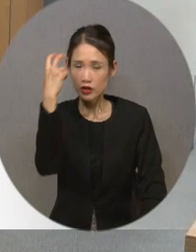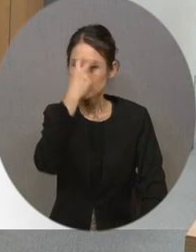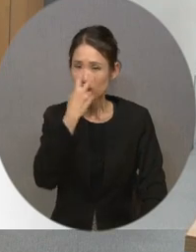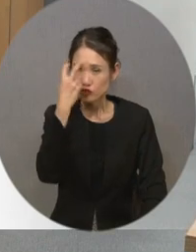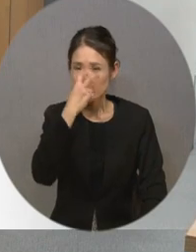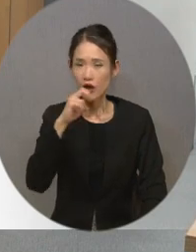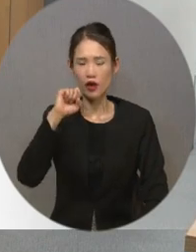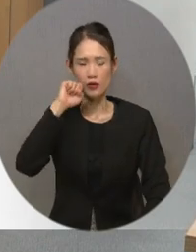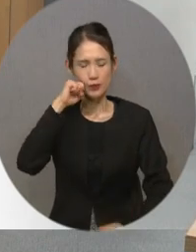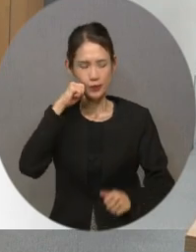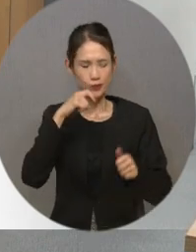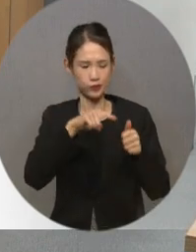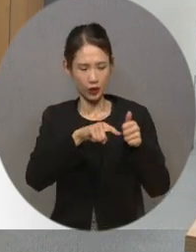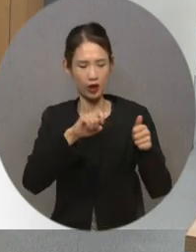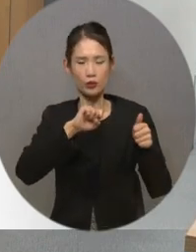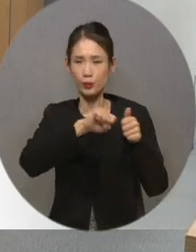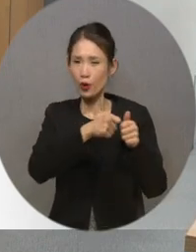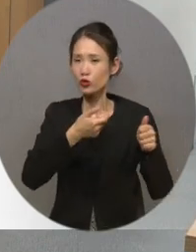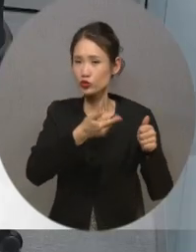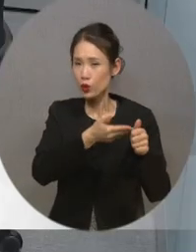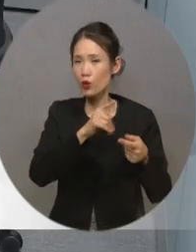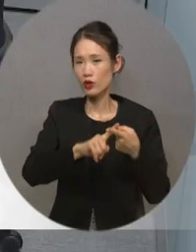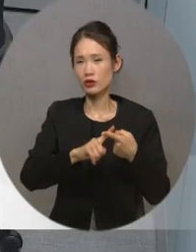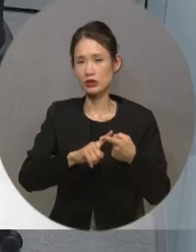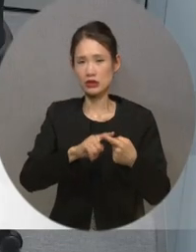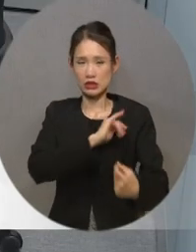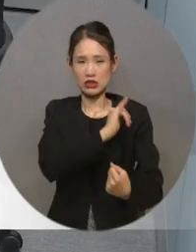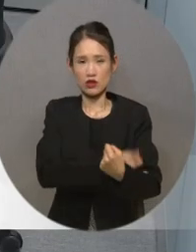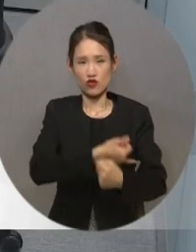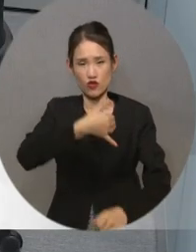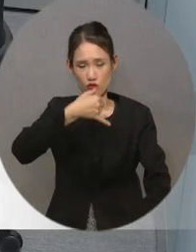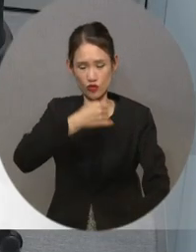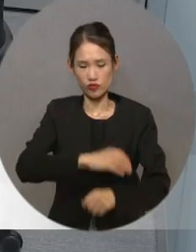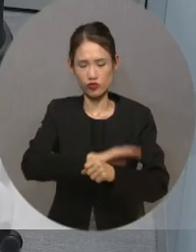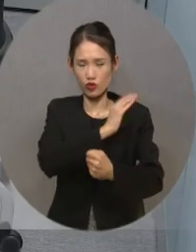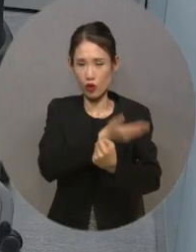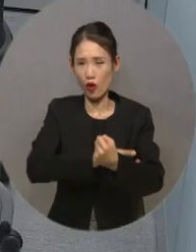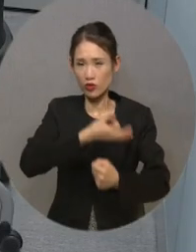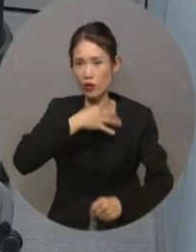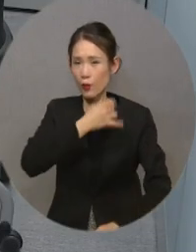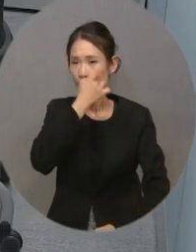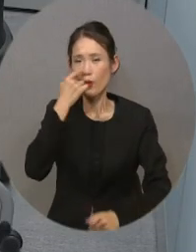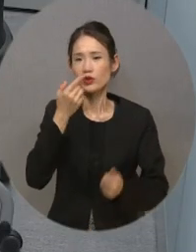엄중한 범죄 처벌을 담당해 장애인의 인권을 보장하도록 했다고 설명했습니다.